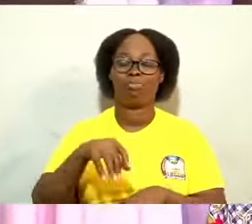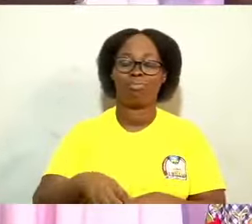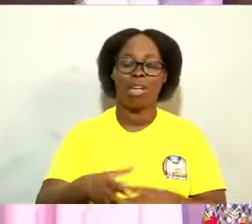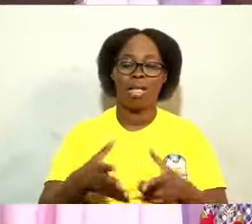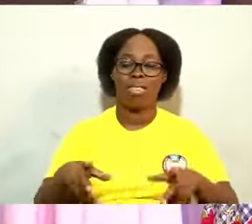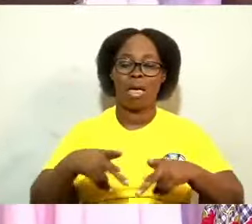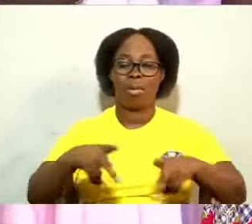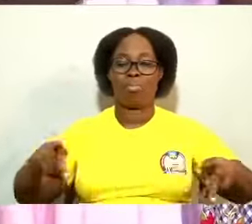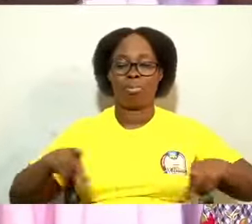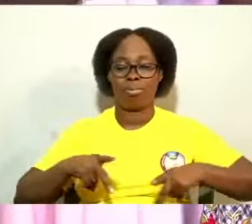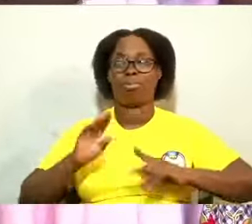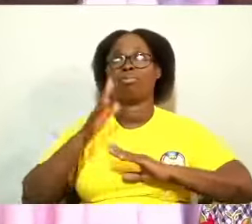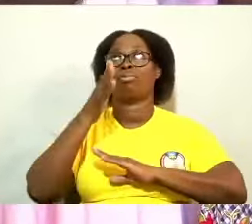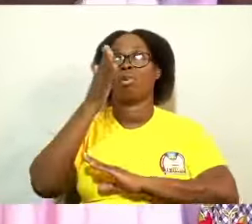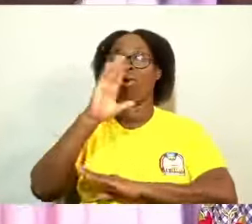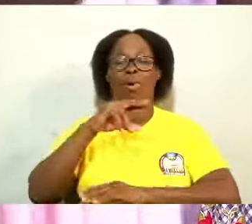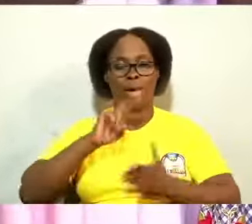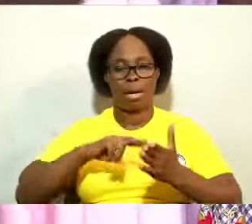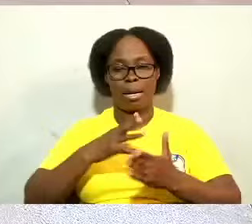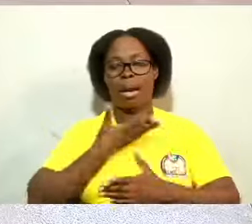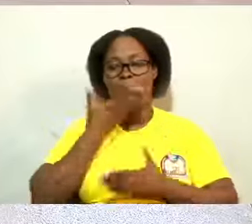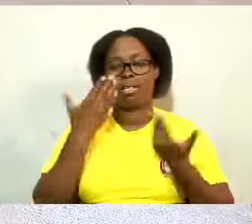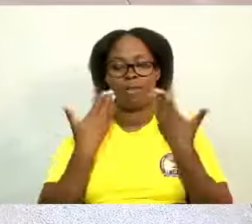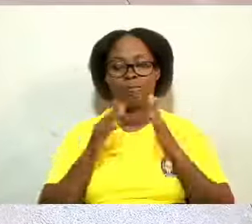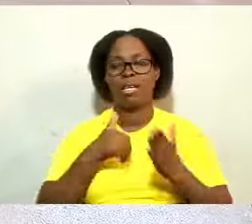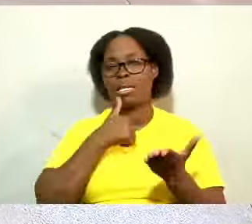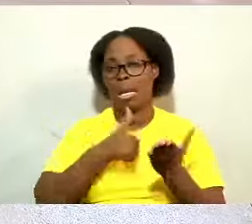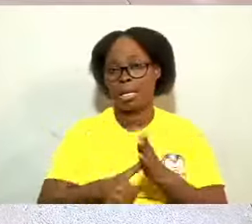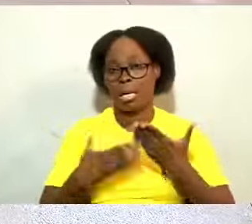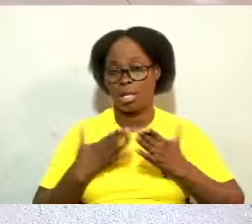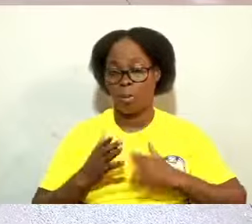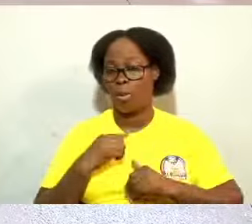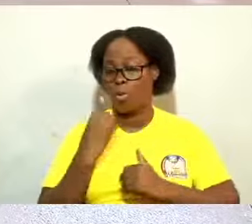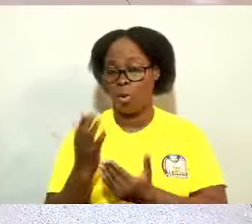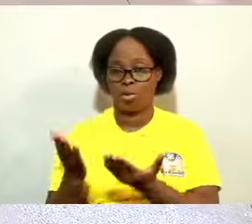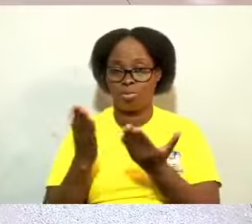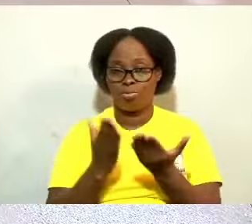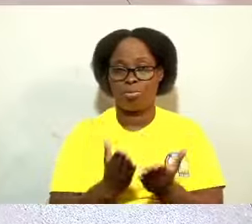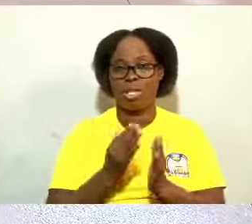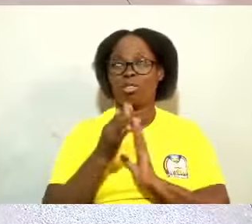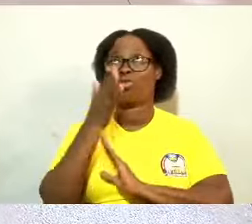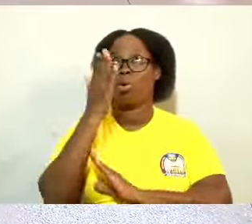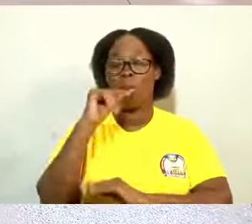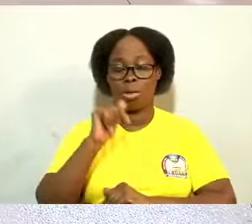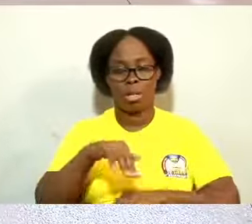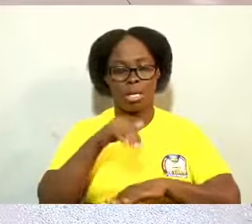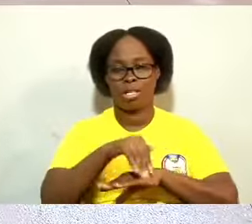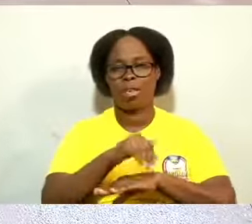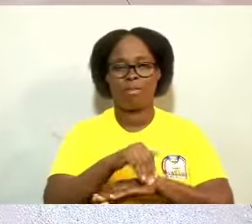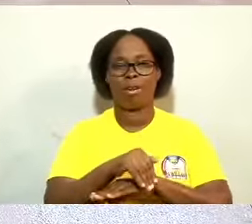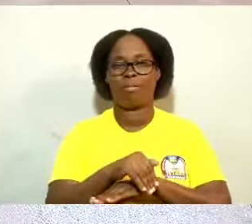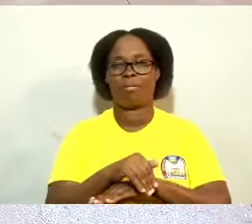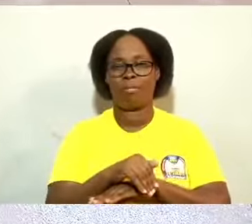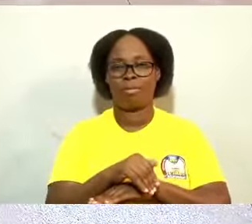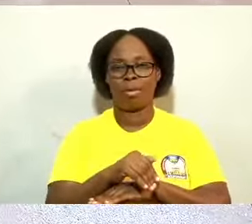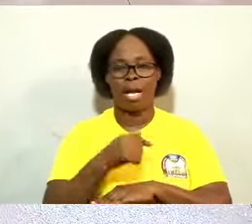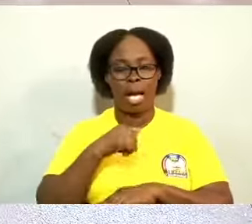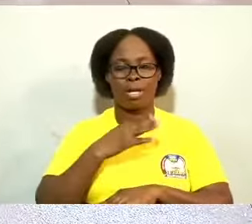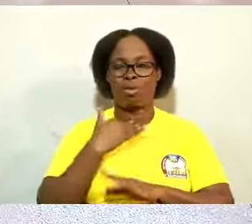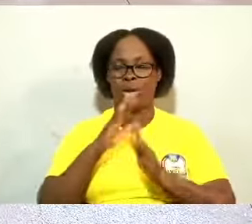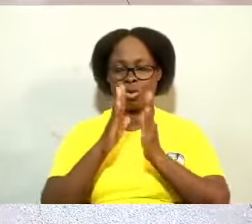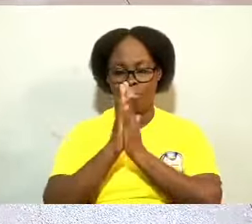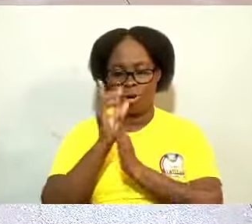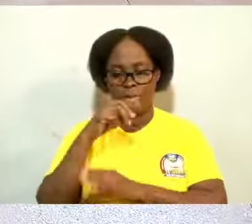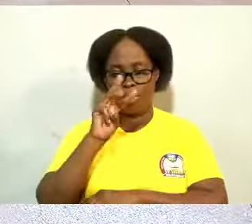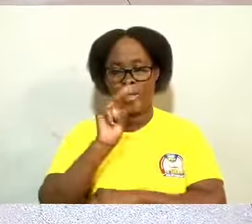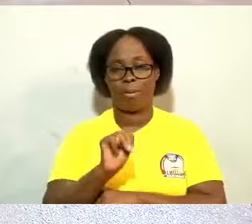Bwana akayasoma na akayajibu. Barua za watu walizomletea Mungu jioni ya leo tunakwenda kuomba kwa